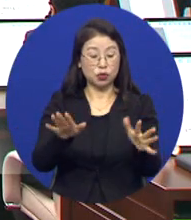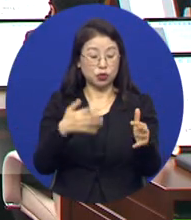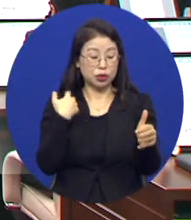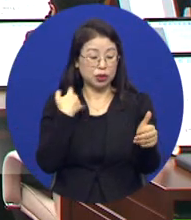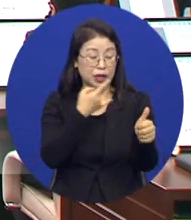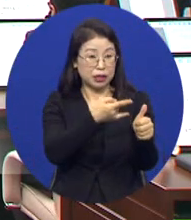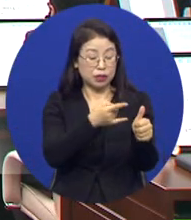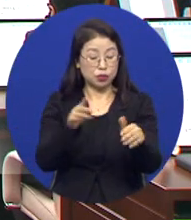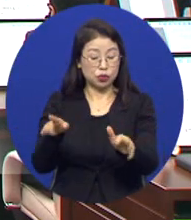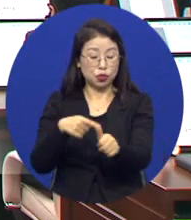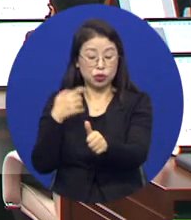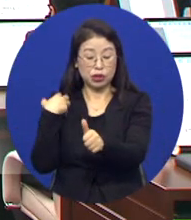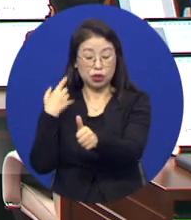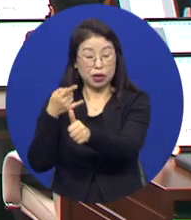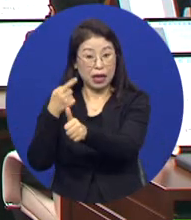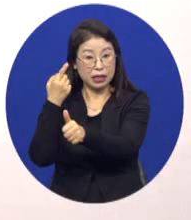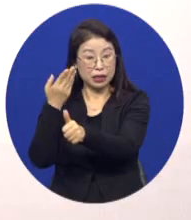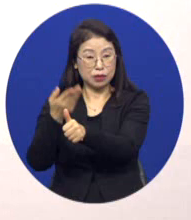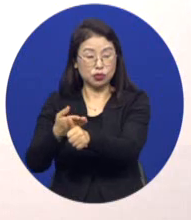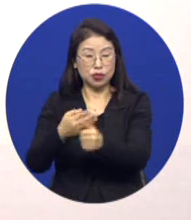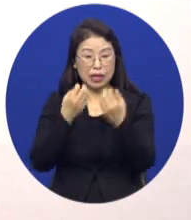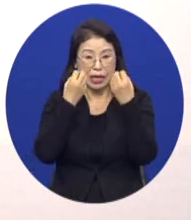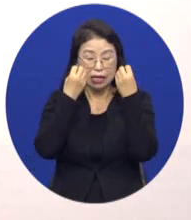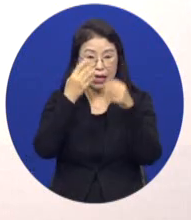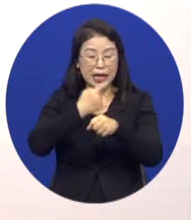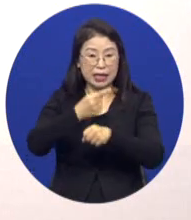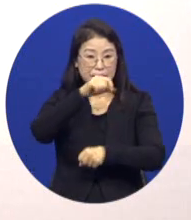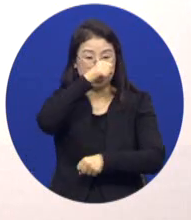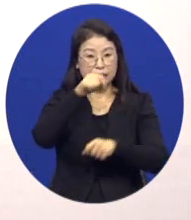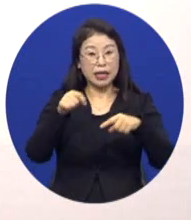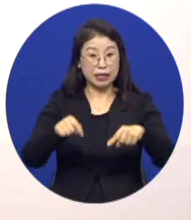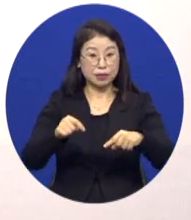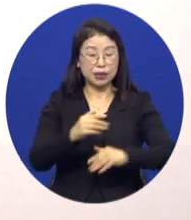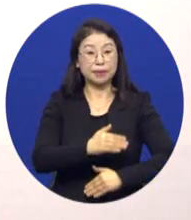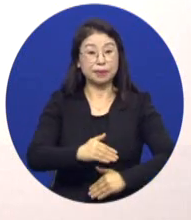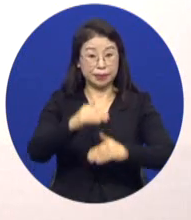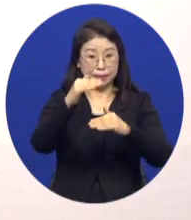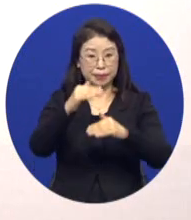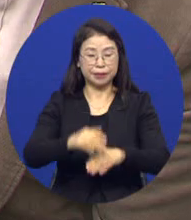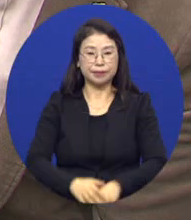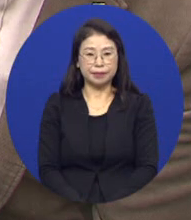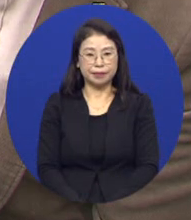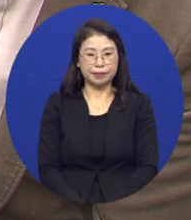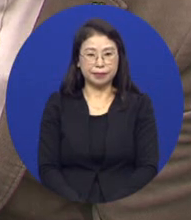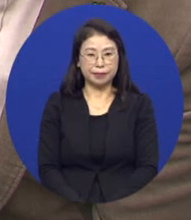도정 질문과 교육 행정 질문 새해 예산안심사 등을 진행합니다